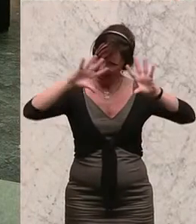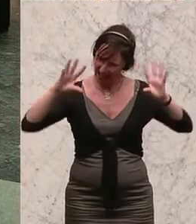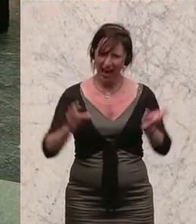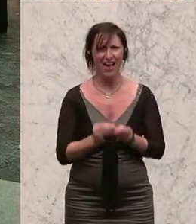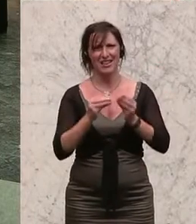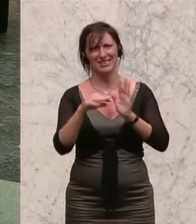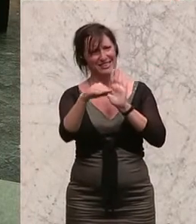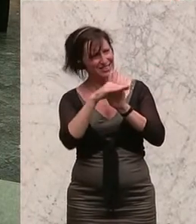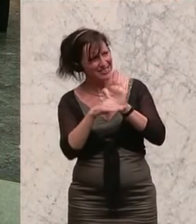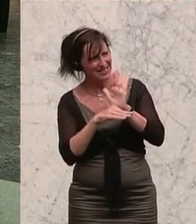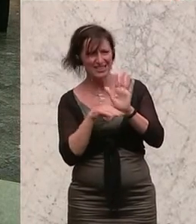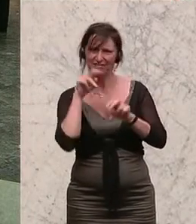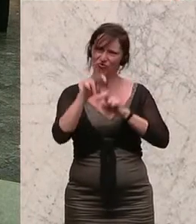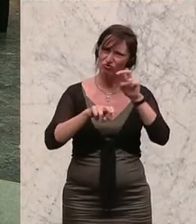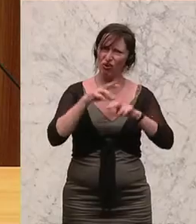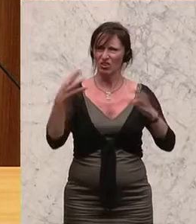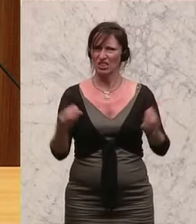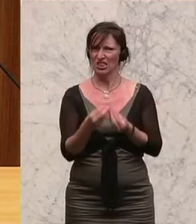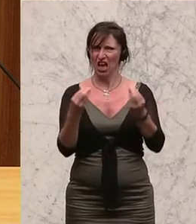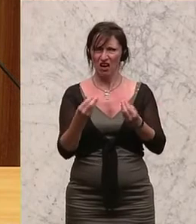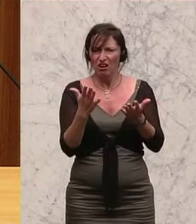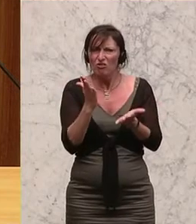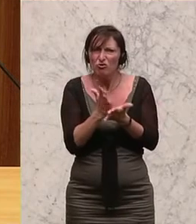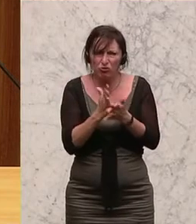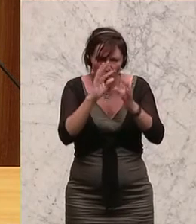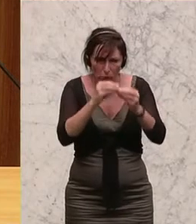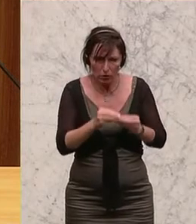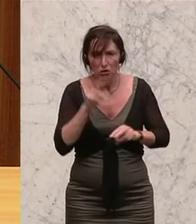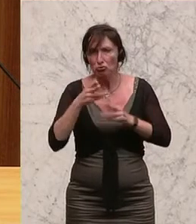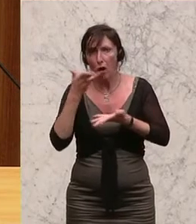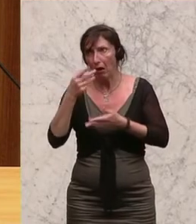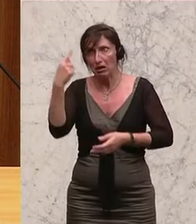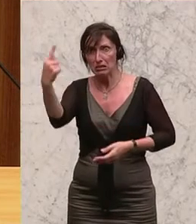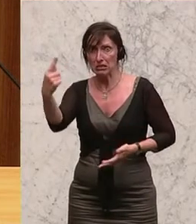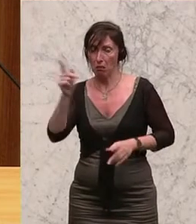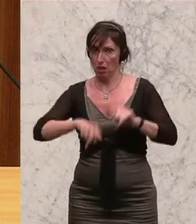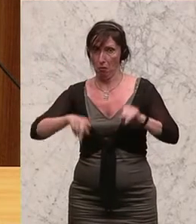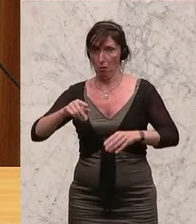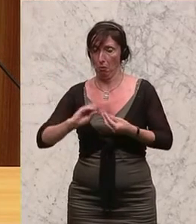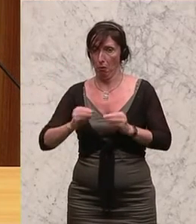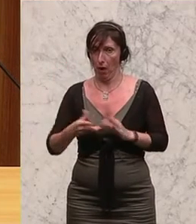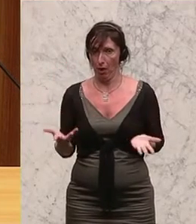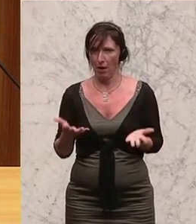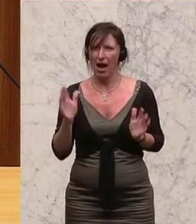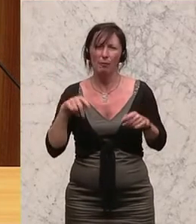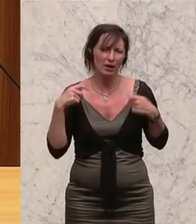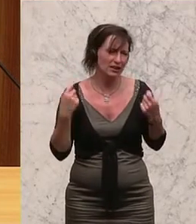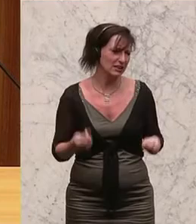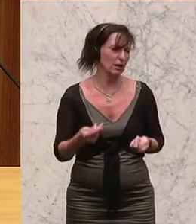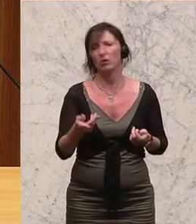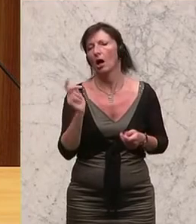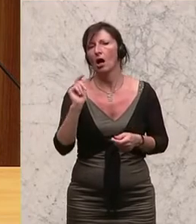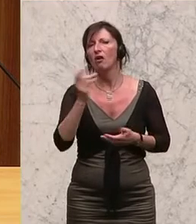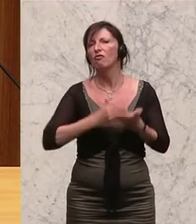das dermaßen kompliziert ist, dass selbst Steuerberater sich schon nicht mehr auskennen. Und es gibt auch zu diesem Thema tausende Vorschläge der Kammer der